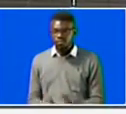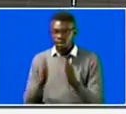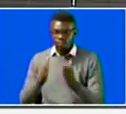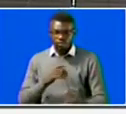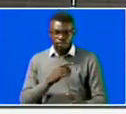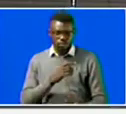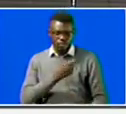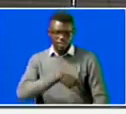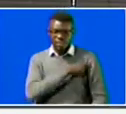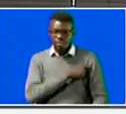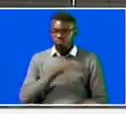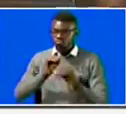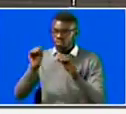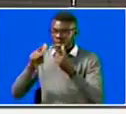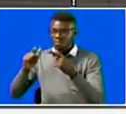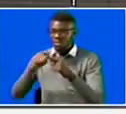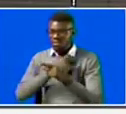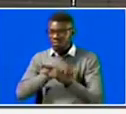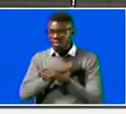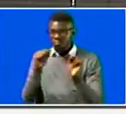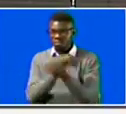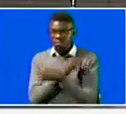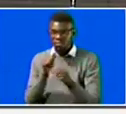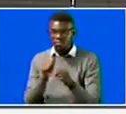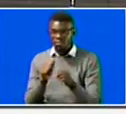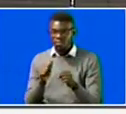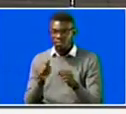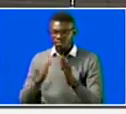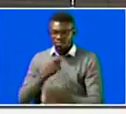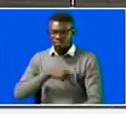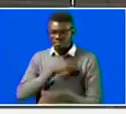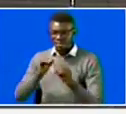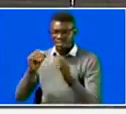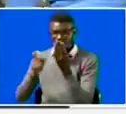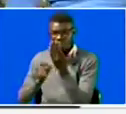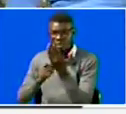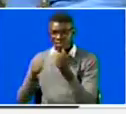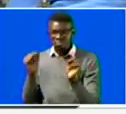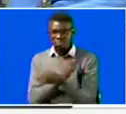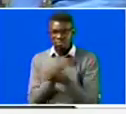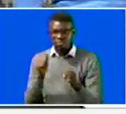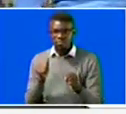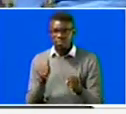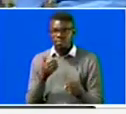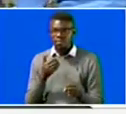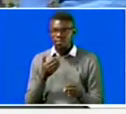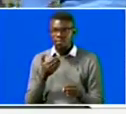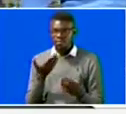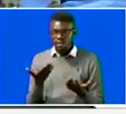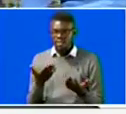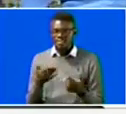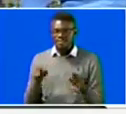Spanish utaweza? Uwezi. Mspanish atakufundisha Kiswahili? Aise. Kama lugha yako? Aise. Pia tujivunie kuwa wale tuko. Mm. So you can